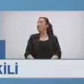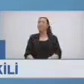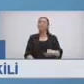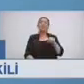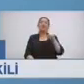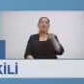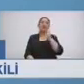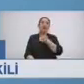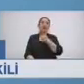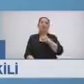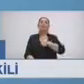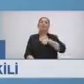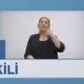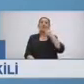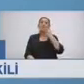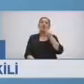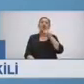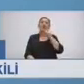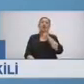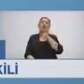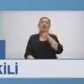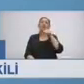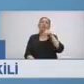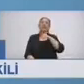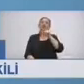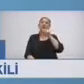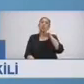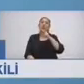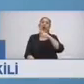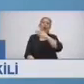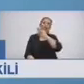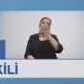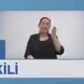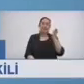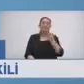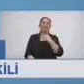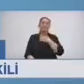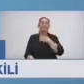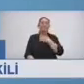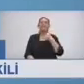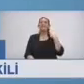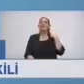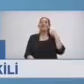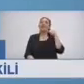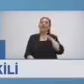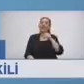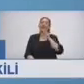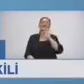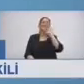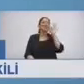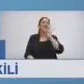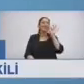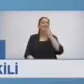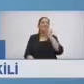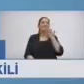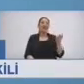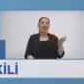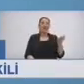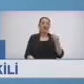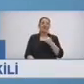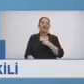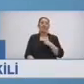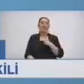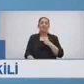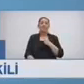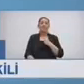Değerli başkanım, çok kıymetli meclis üyelerim, yine Silivri maalesef